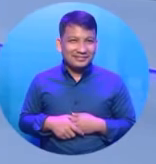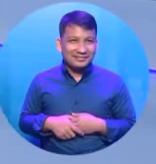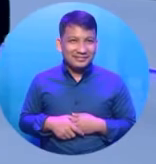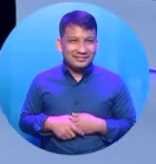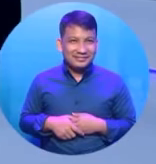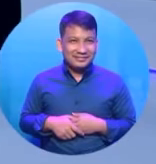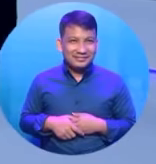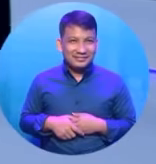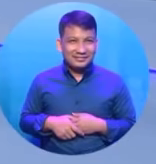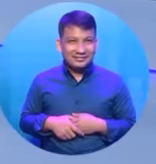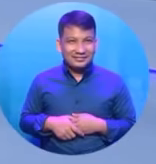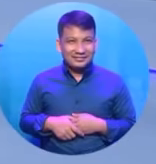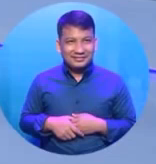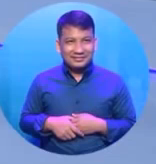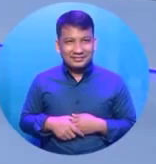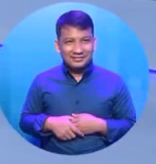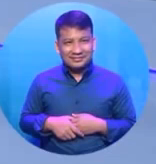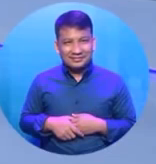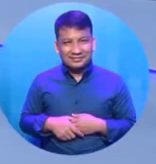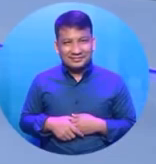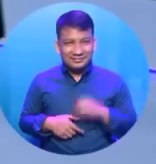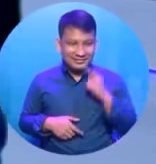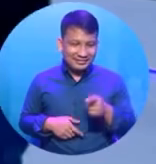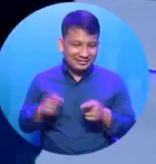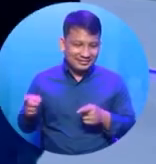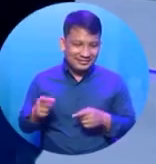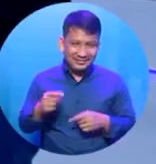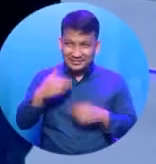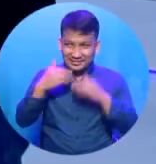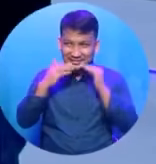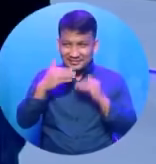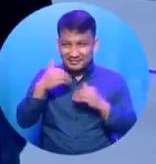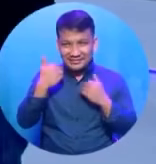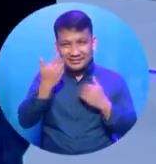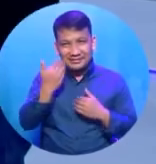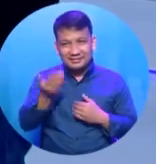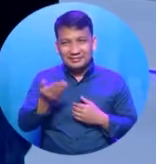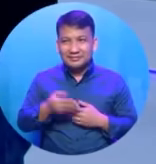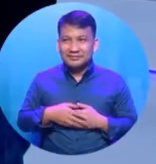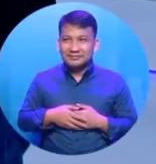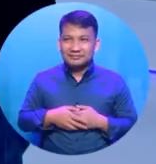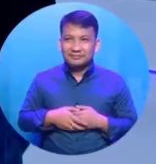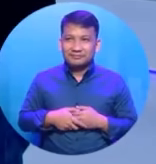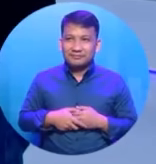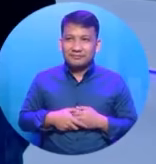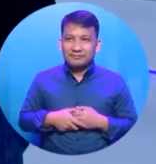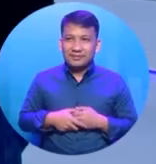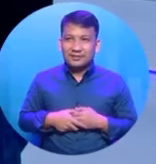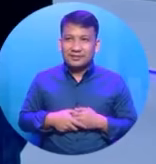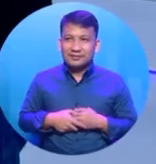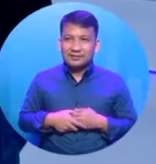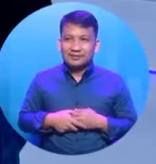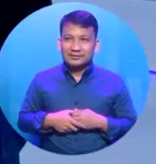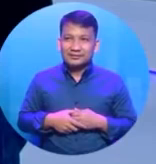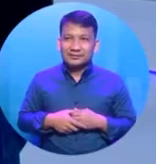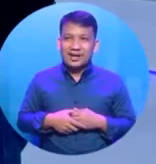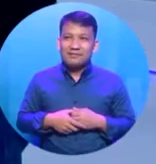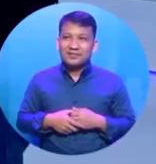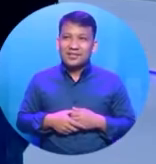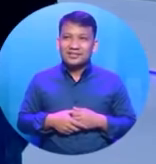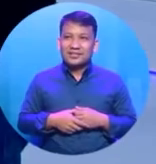Hindi ko maadto ko rito. Ang sagan niya, ano man. Ikakahiya ka ni Senator, ano, ni Manny